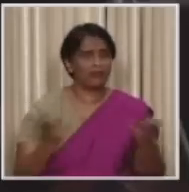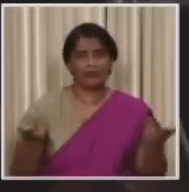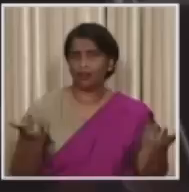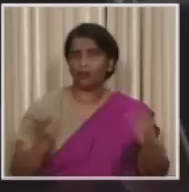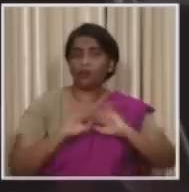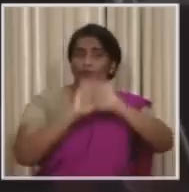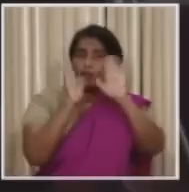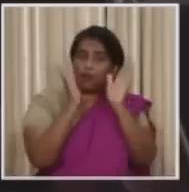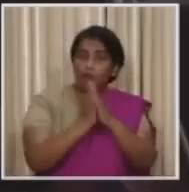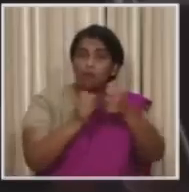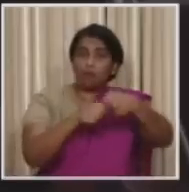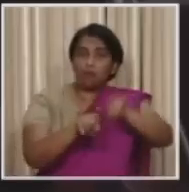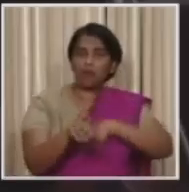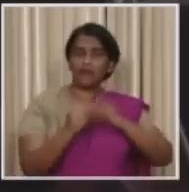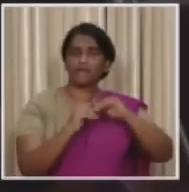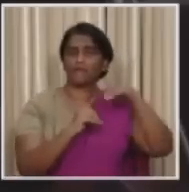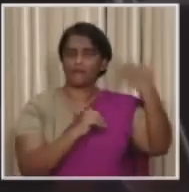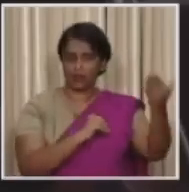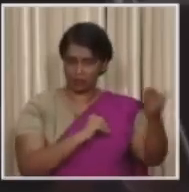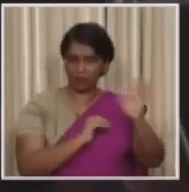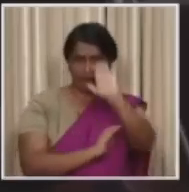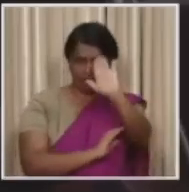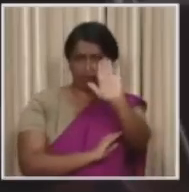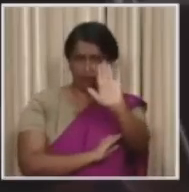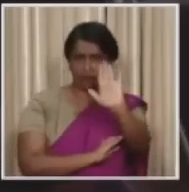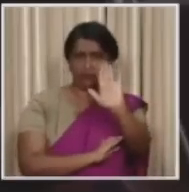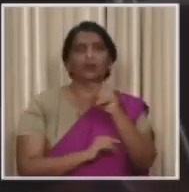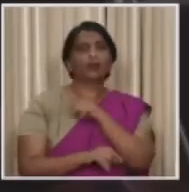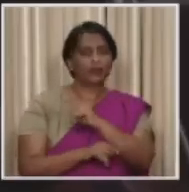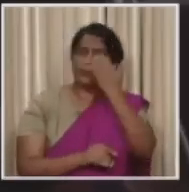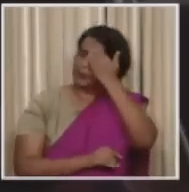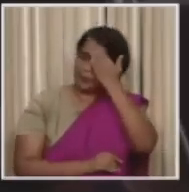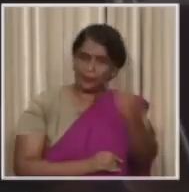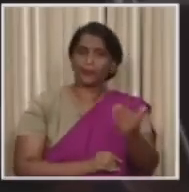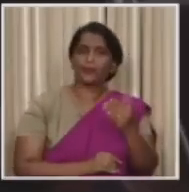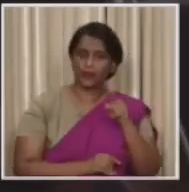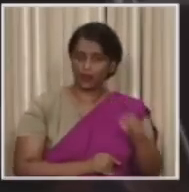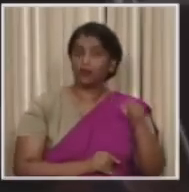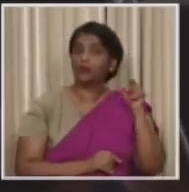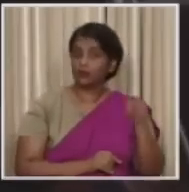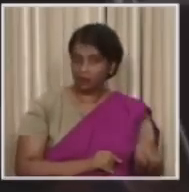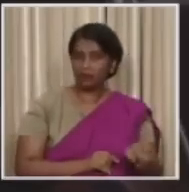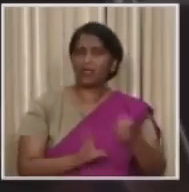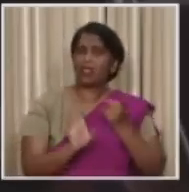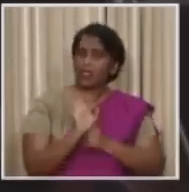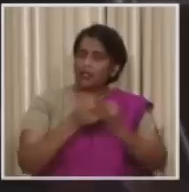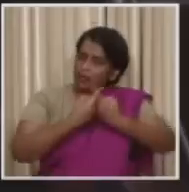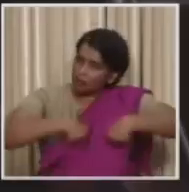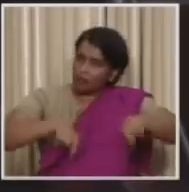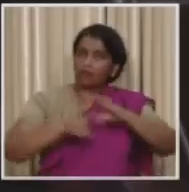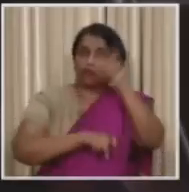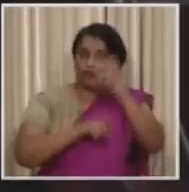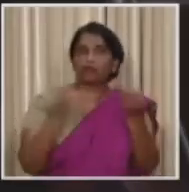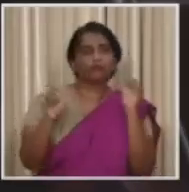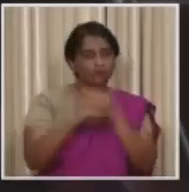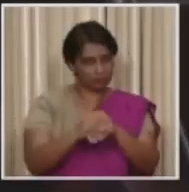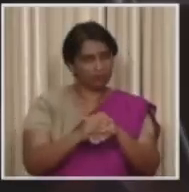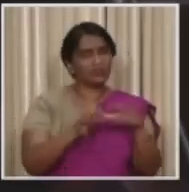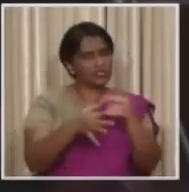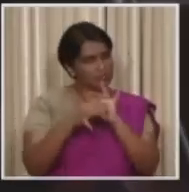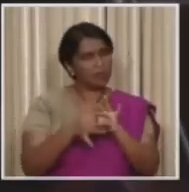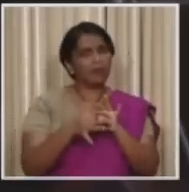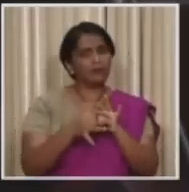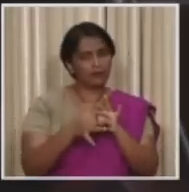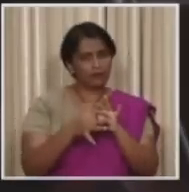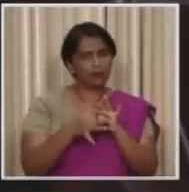Sial lagal lah tiennya beda kan dah. Leh inda. Karu katakan aja tu mani. Karu lu agal lah. Me katanya hamadena ama sambandai.